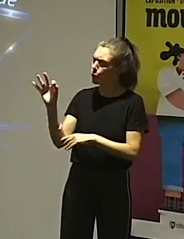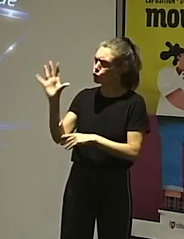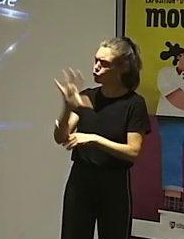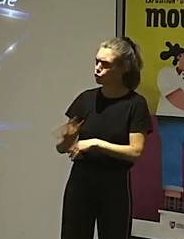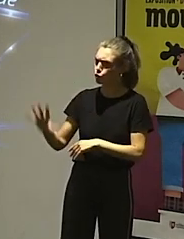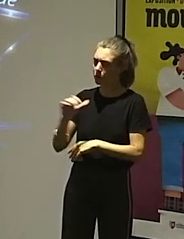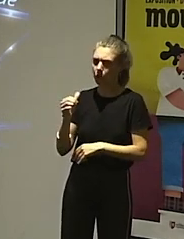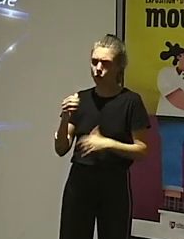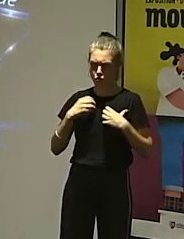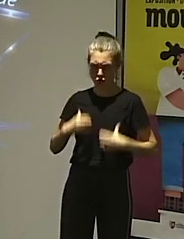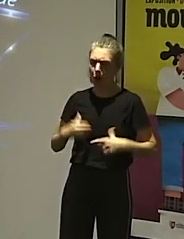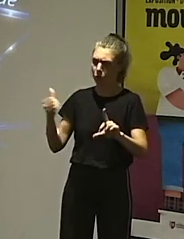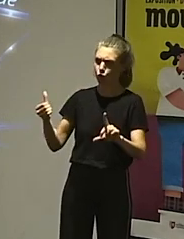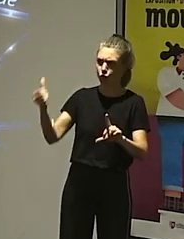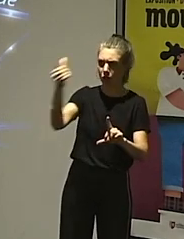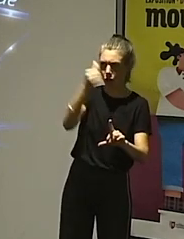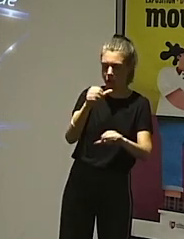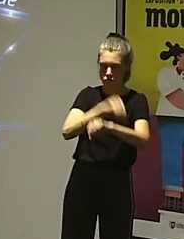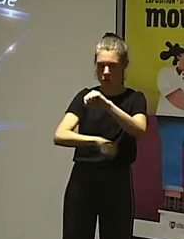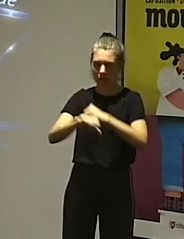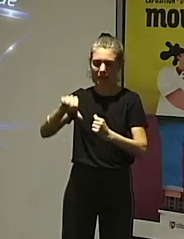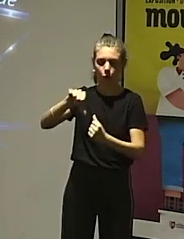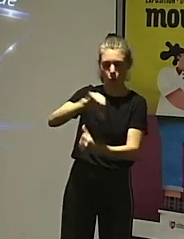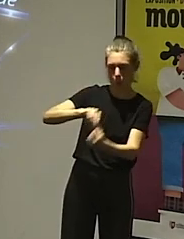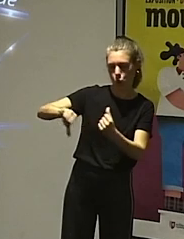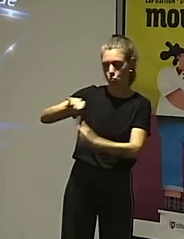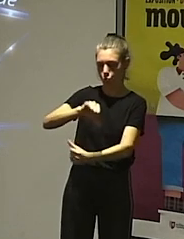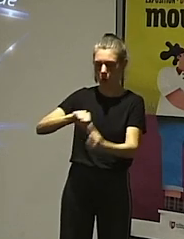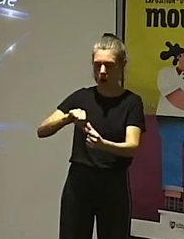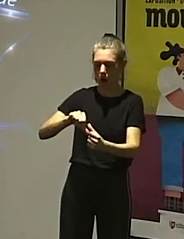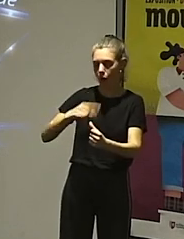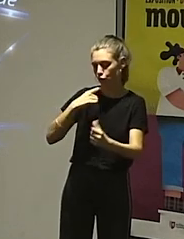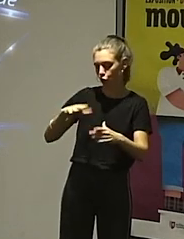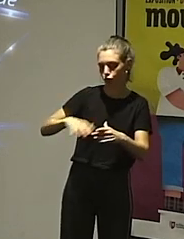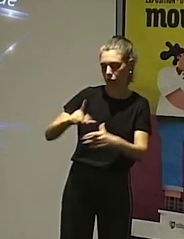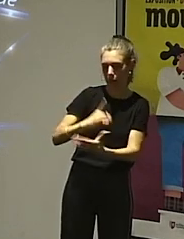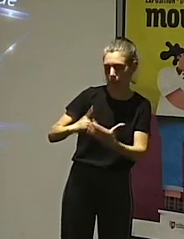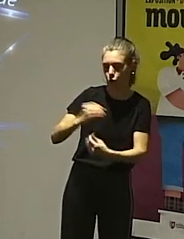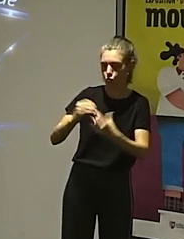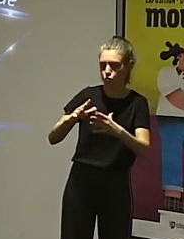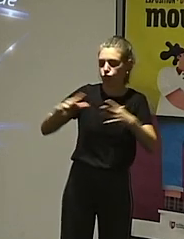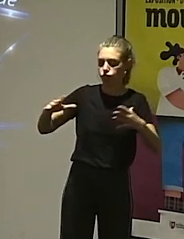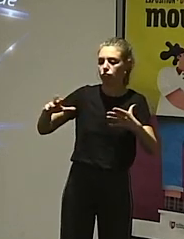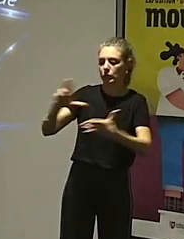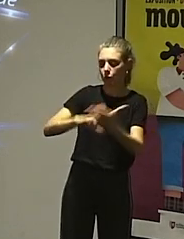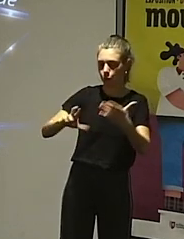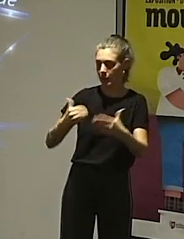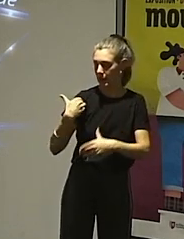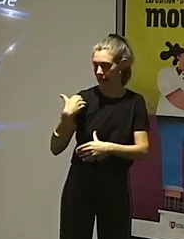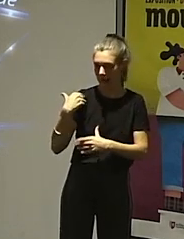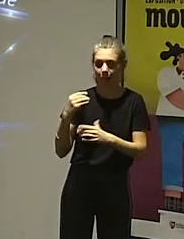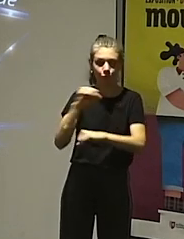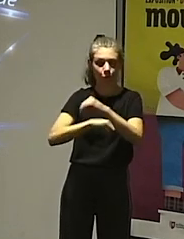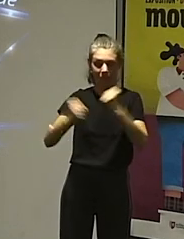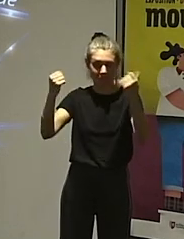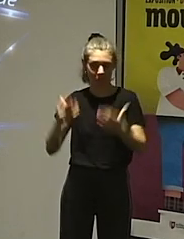Et chaque vainqueur des tournois des départements ou régions, on se réunit au centre-ville de Poitiers, du coup,